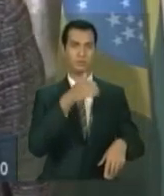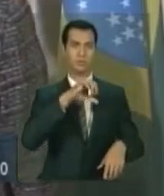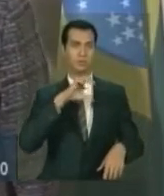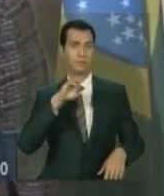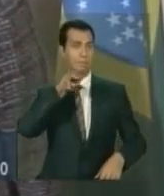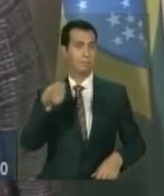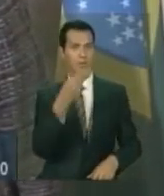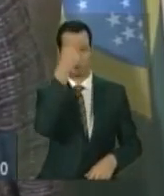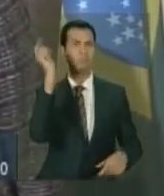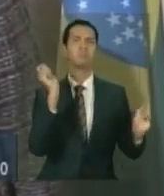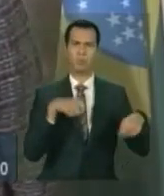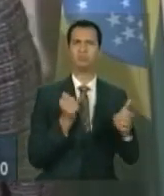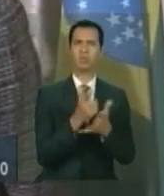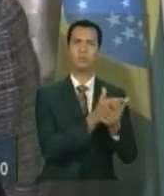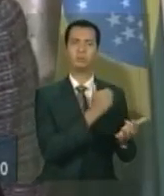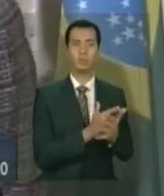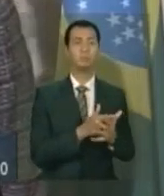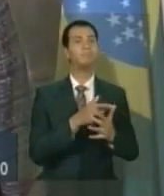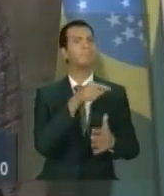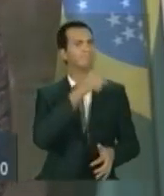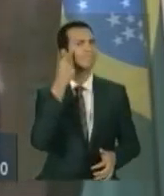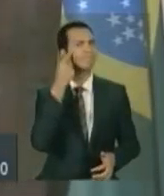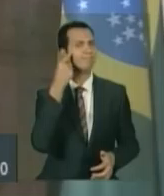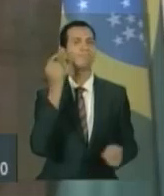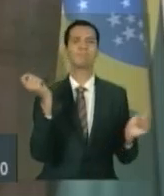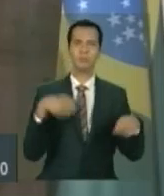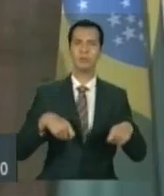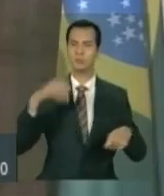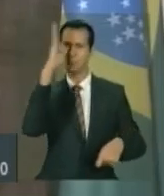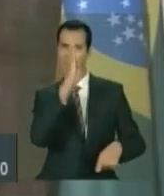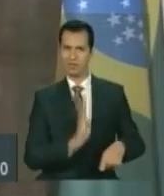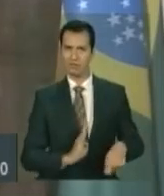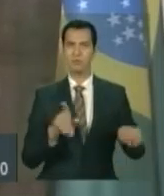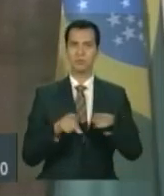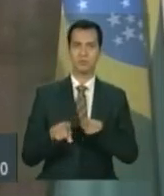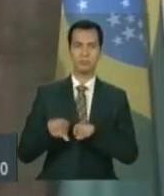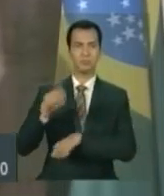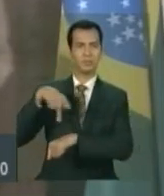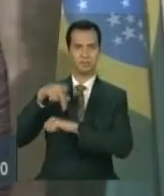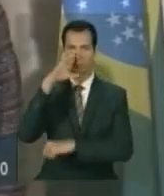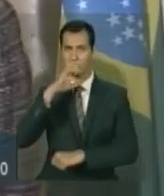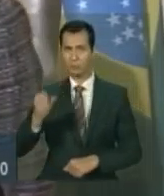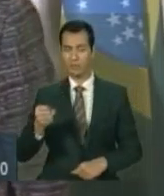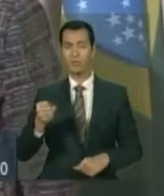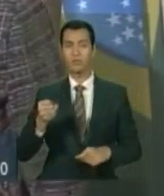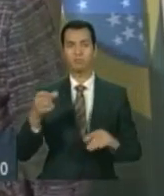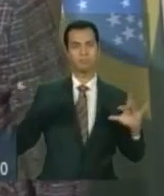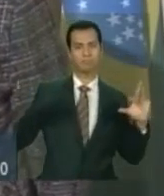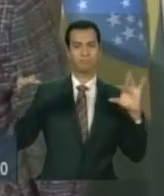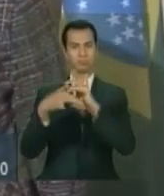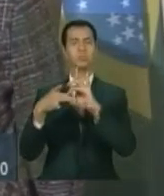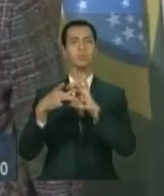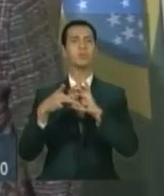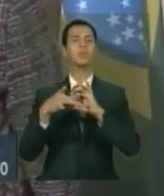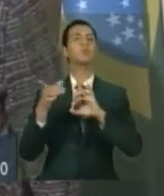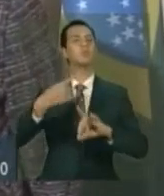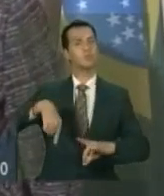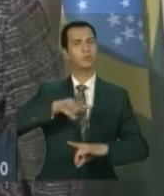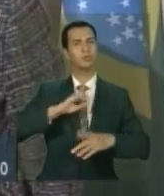fator importante de cooperação entre o Brasil e a Bulgária através do aumento das